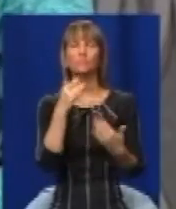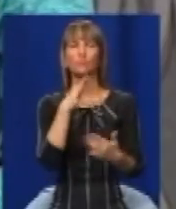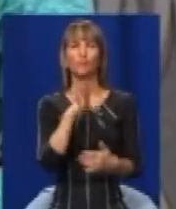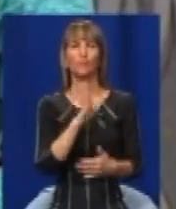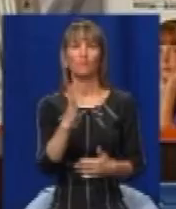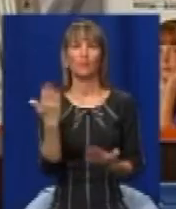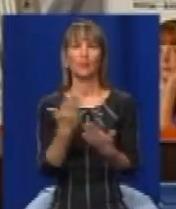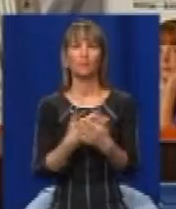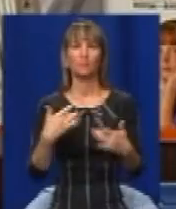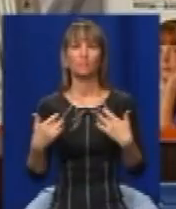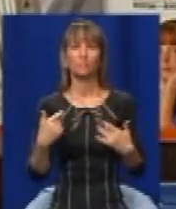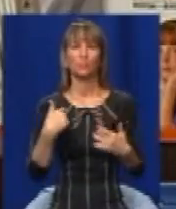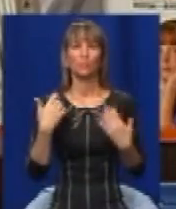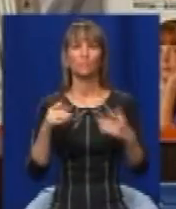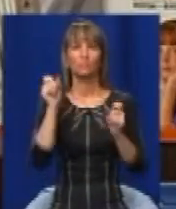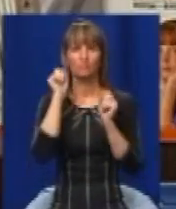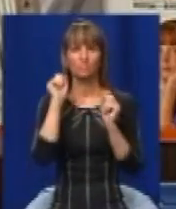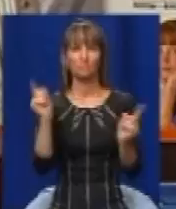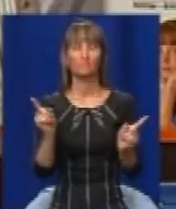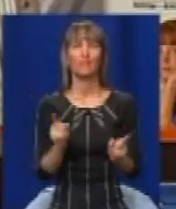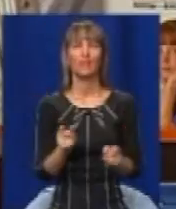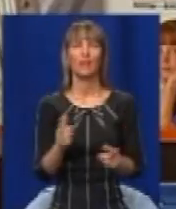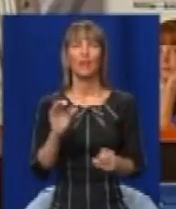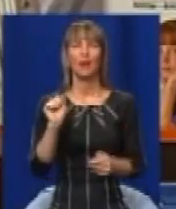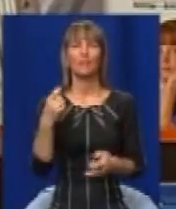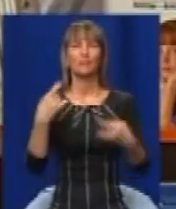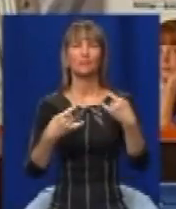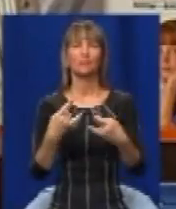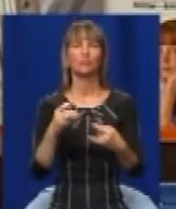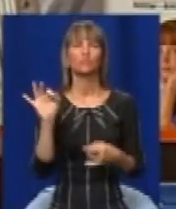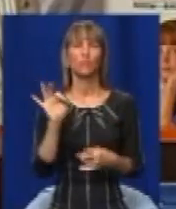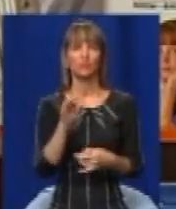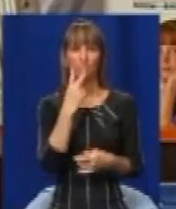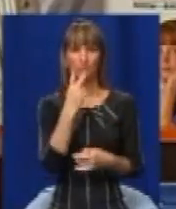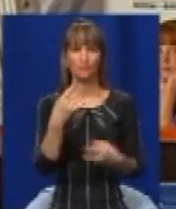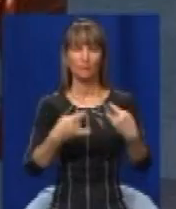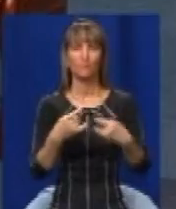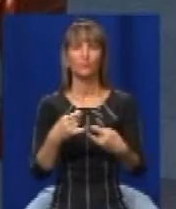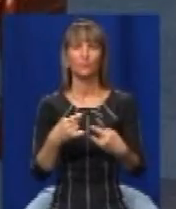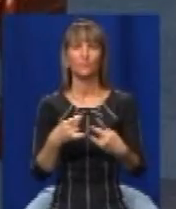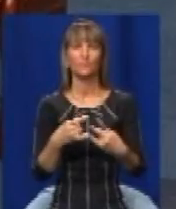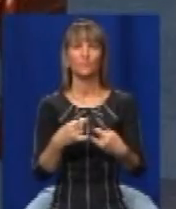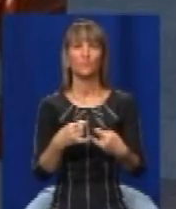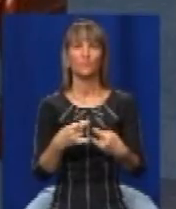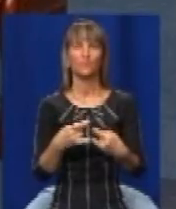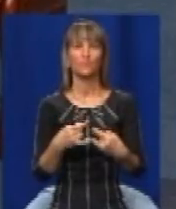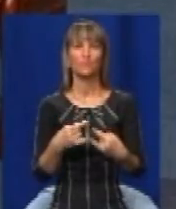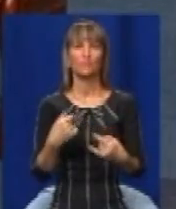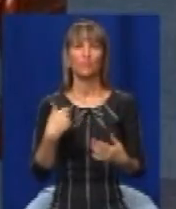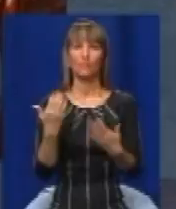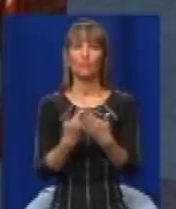в кінотеатру? Я вже не пам'ятаю. А в телевізор як часто фільми дивишся? По телевізору? Я фільми не